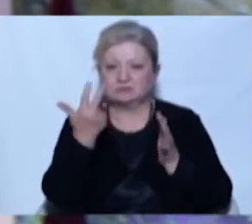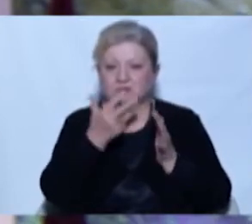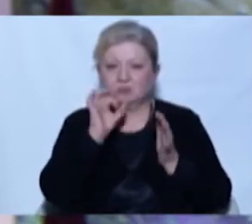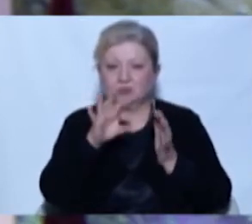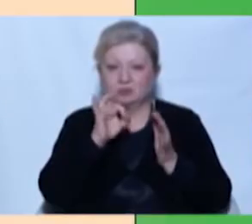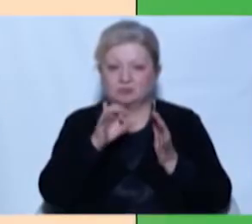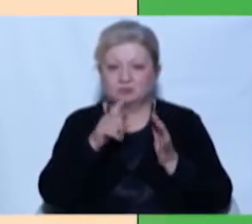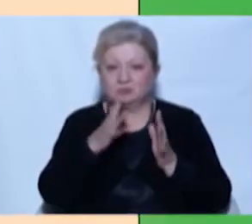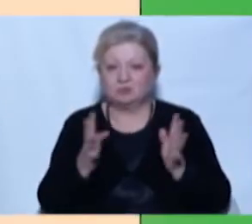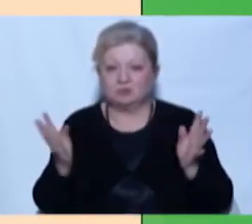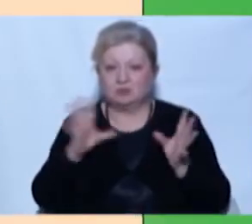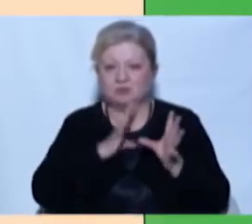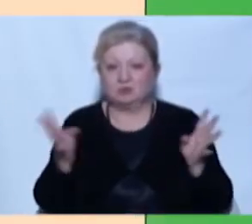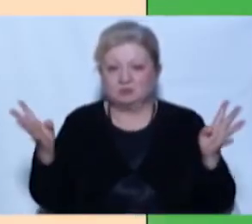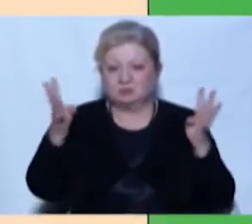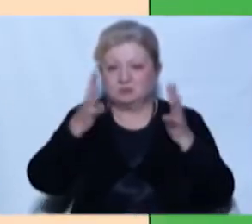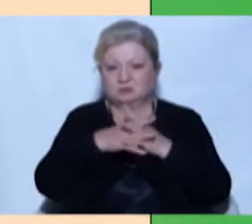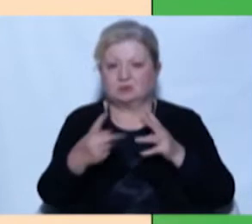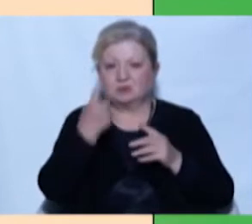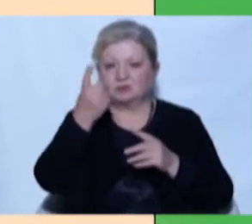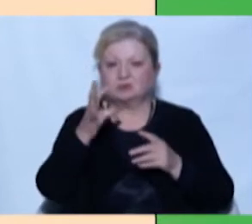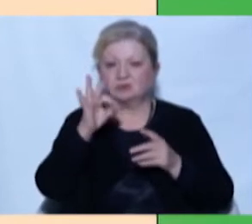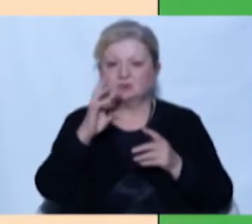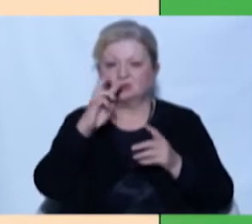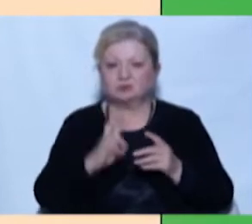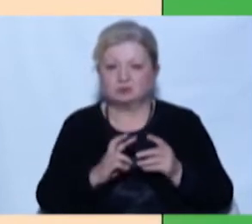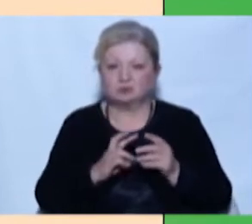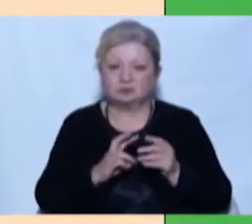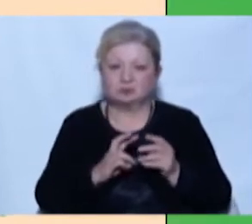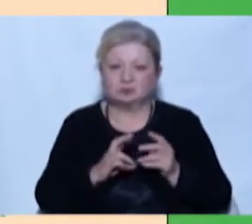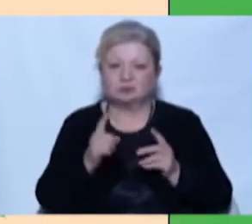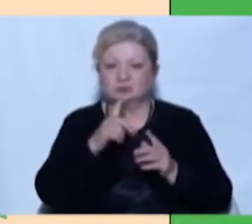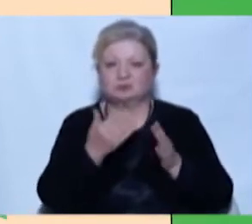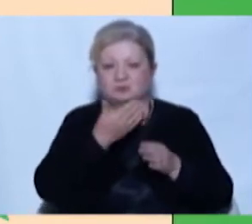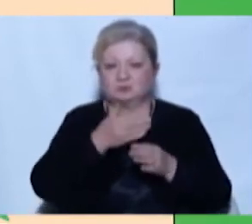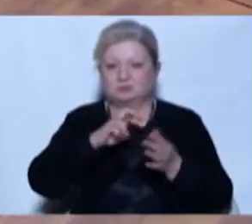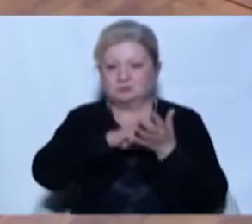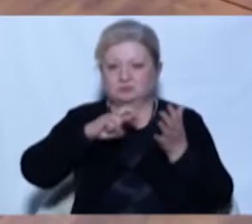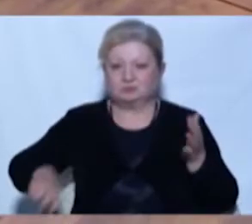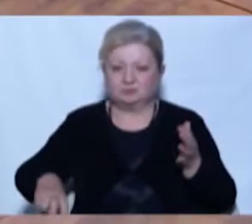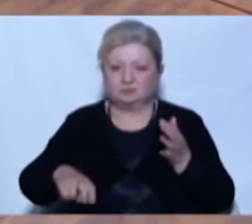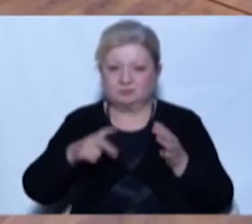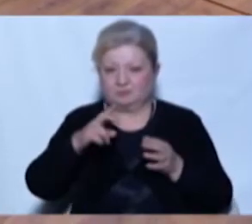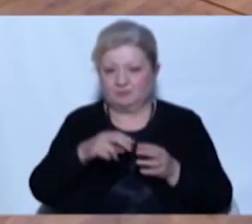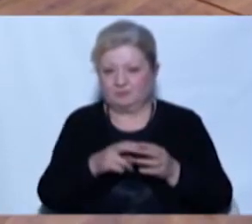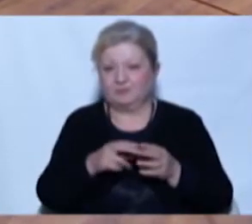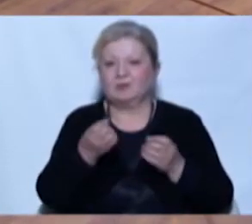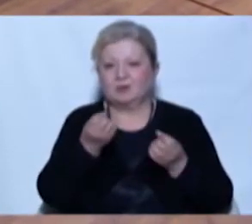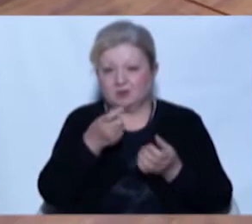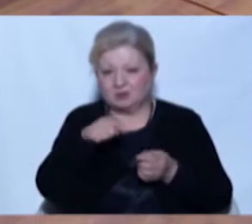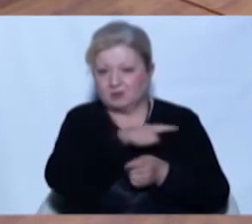ერთ სახელმწიფოდ გადაიქცა და სოციალისტური ბანაკიდან კიდევ ერთმა სახელმწიფომ დააღწია თავი. ამავე